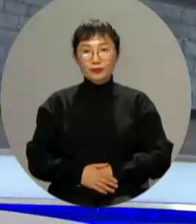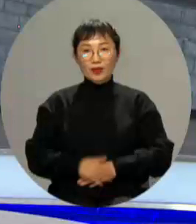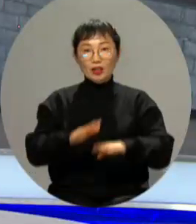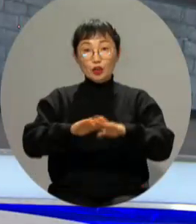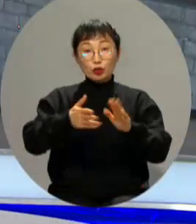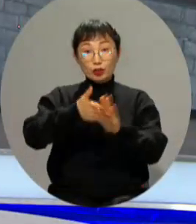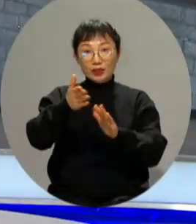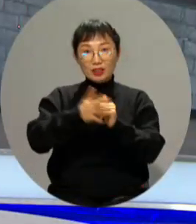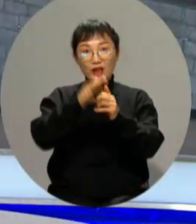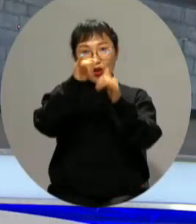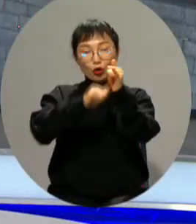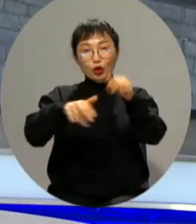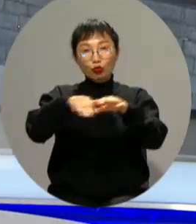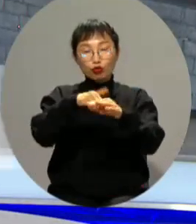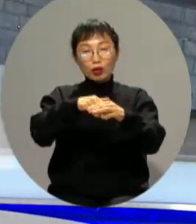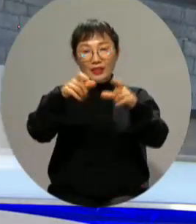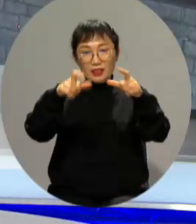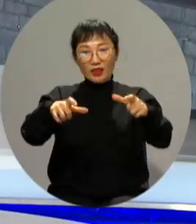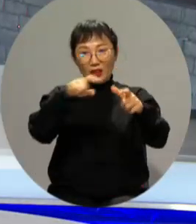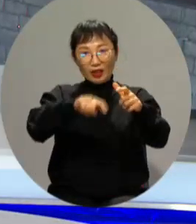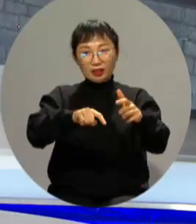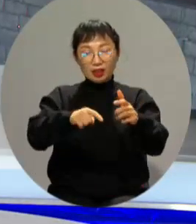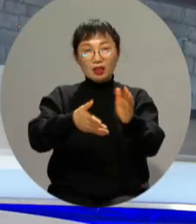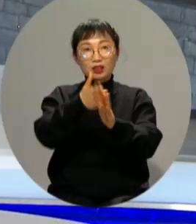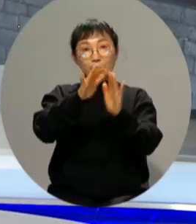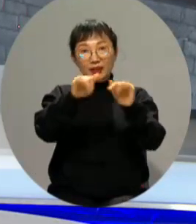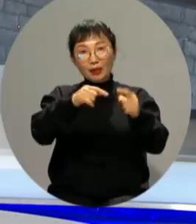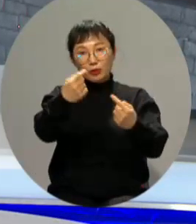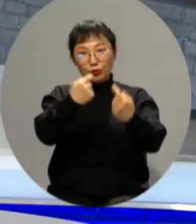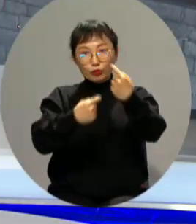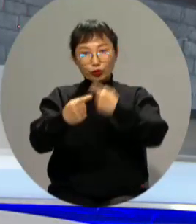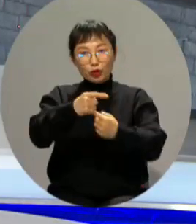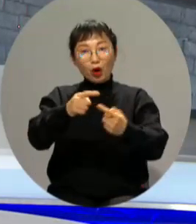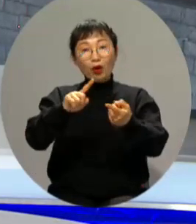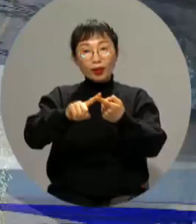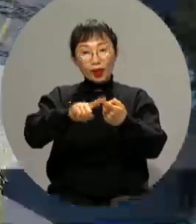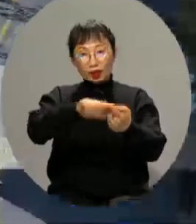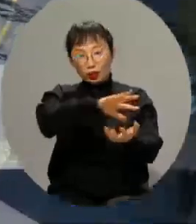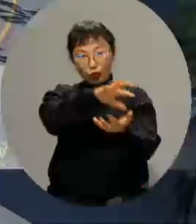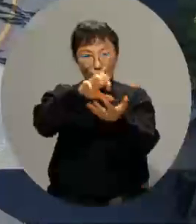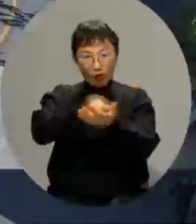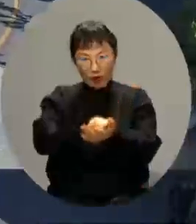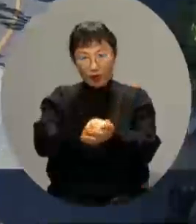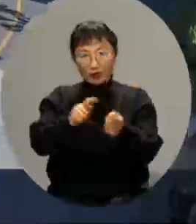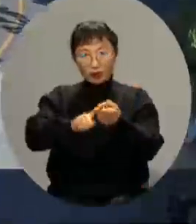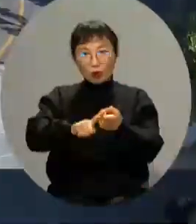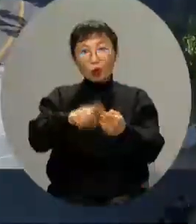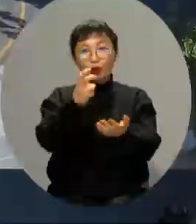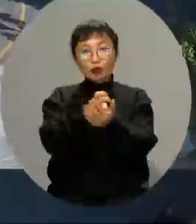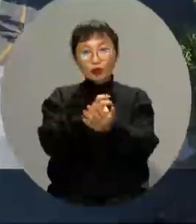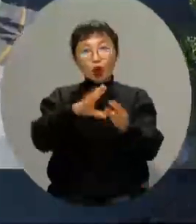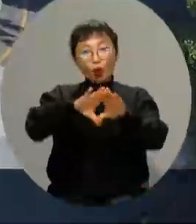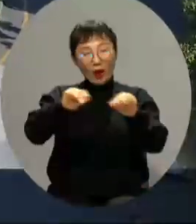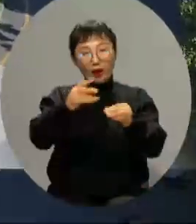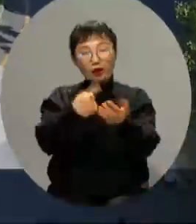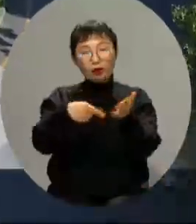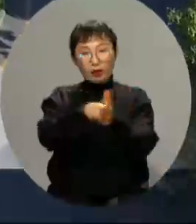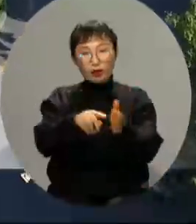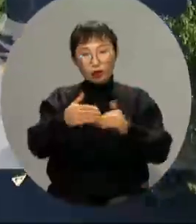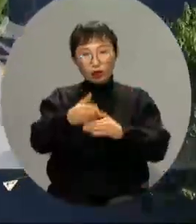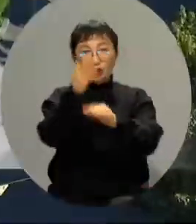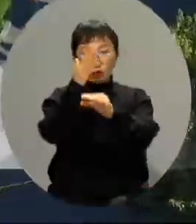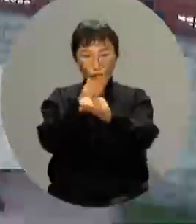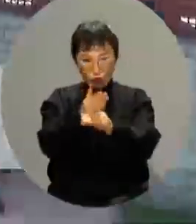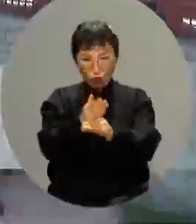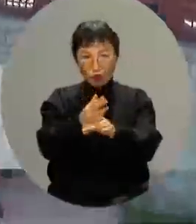전주시가 역사문화지구의 주민 의견 수렴을 거쳐 규제 완화를 추진합니다 전주시는 풍남문과 영화의